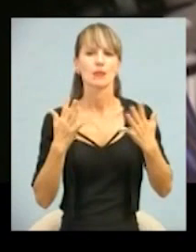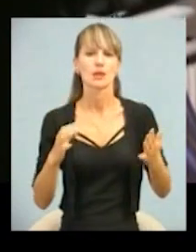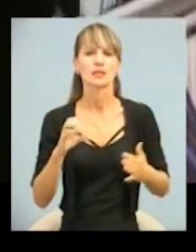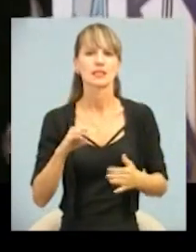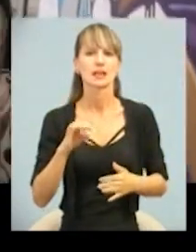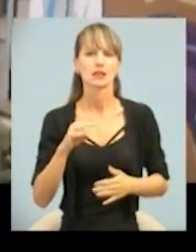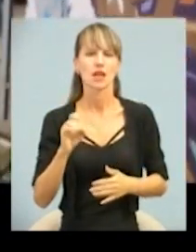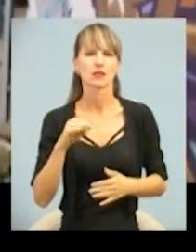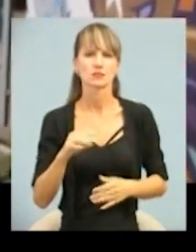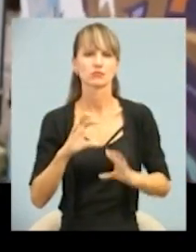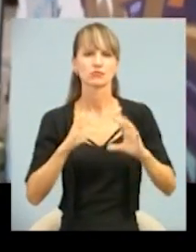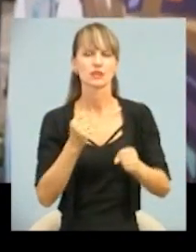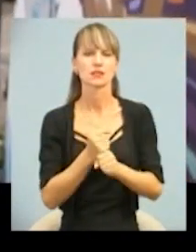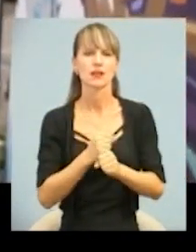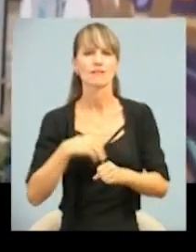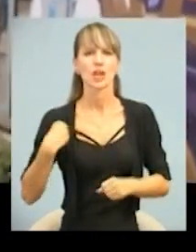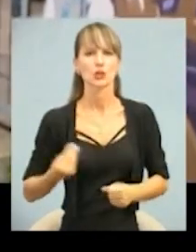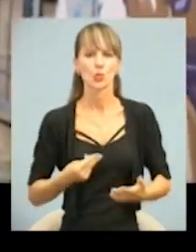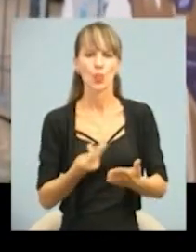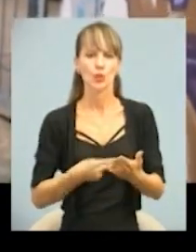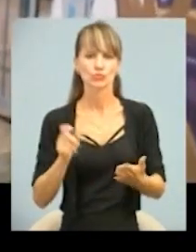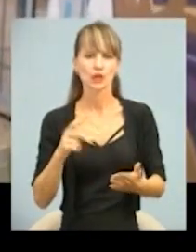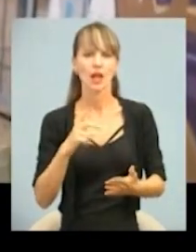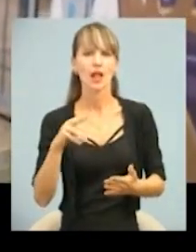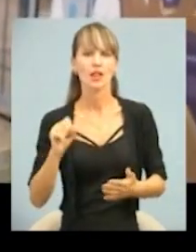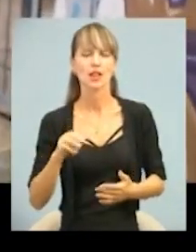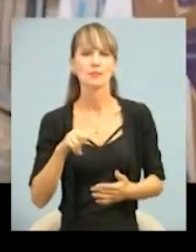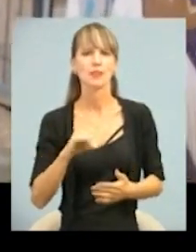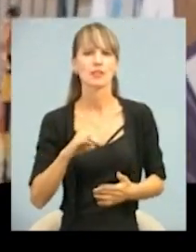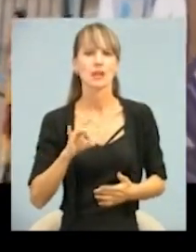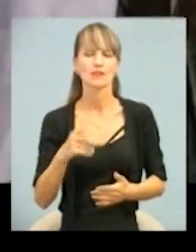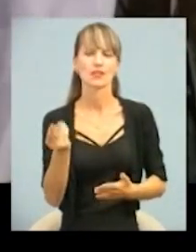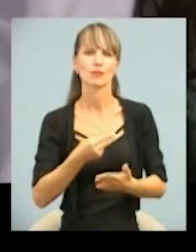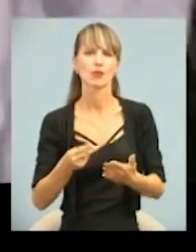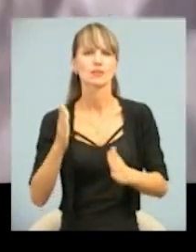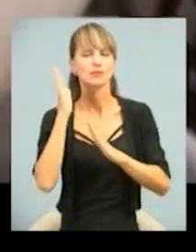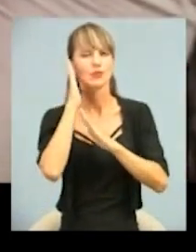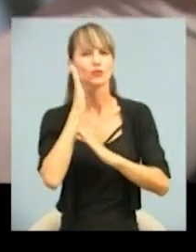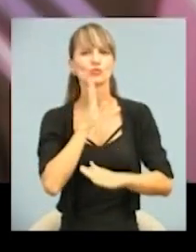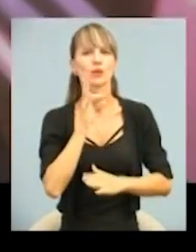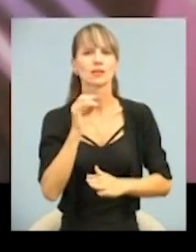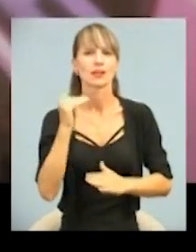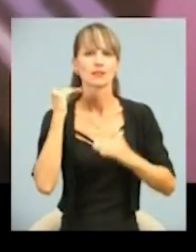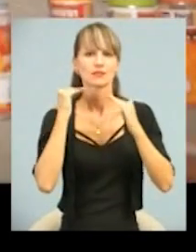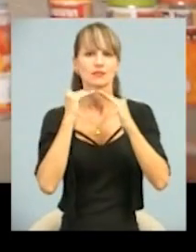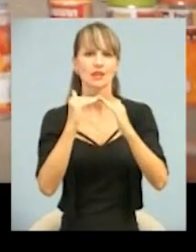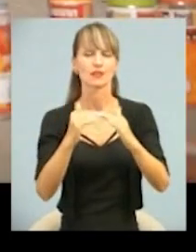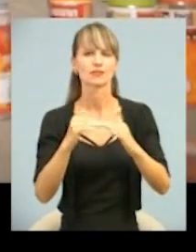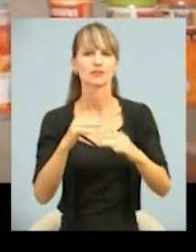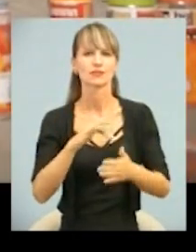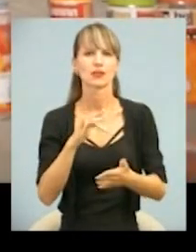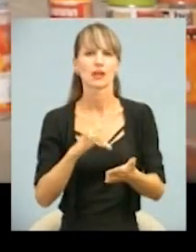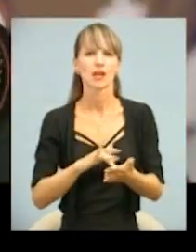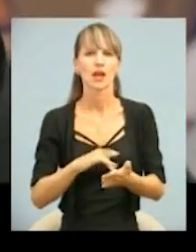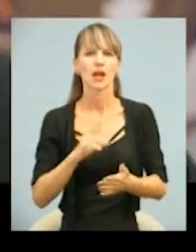Найбільший стріт-арт в світі створили французькі художники Елла і Пітер. Вони намалювали сплячу жінку на дахах будівель в